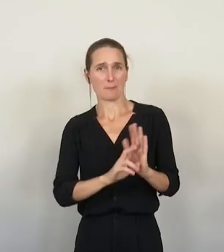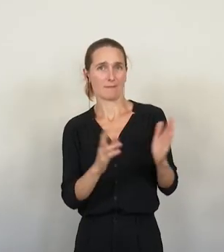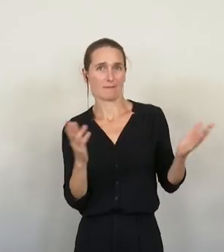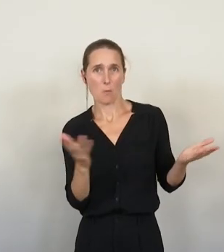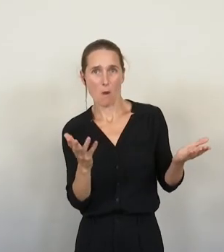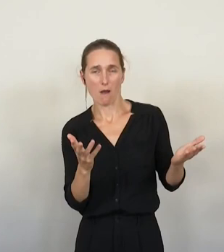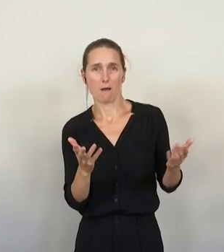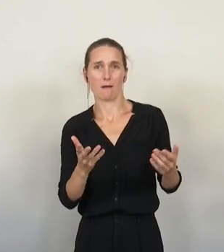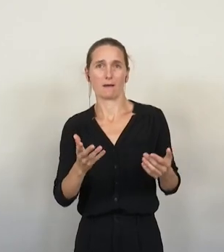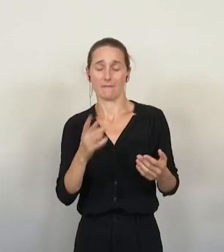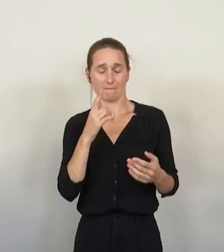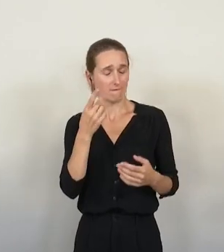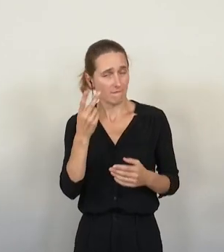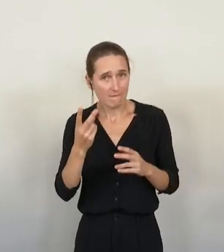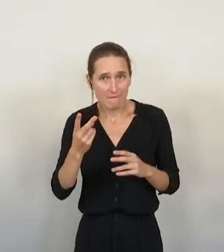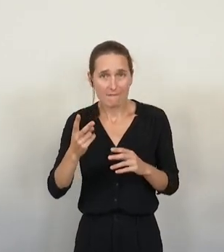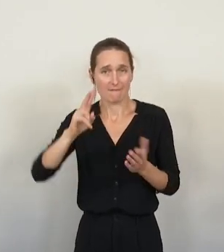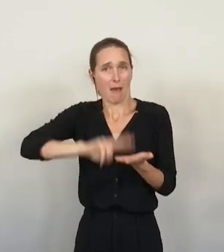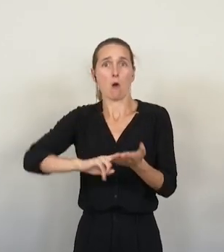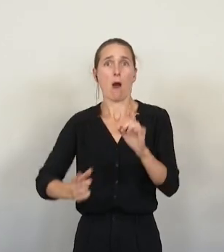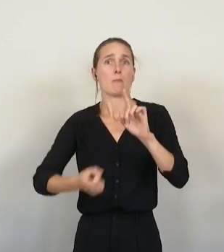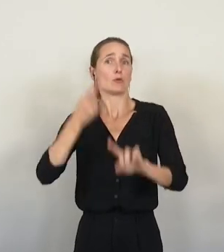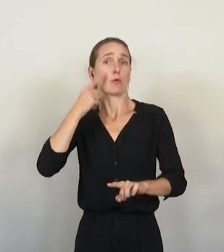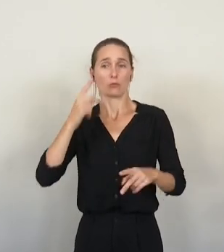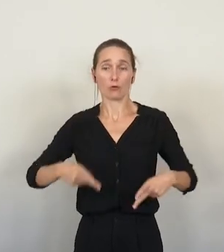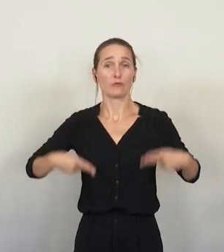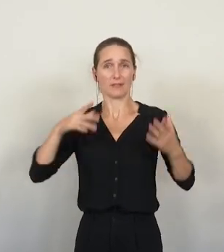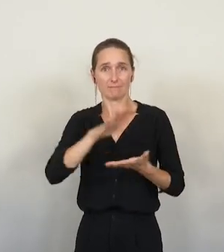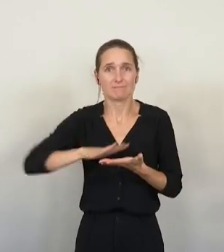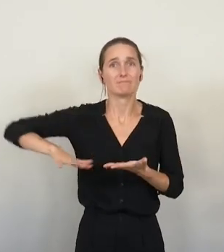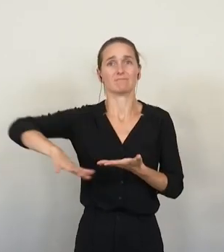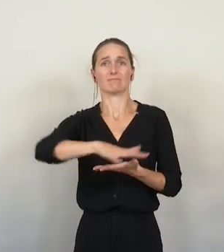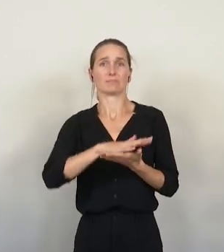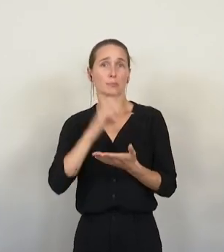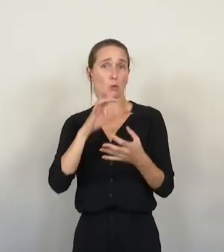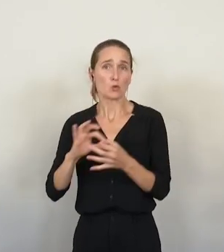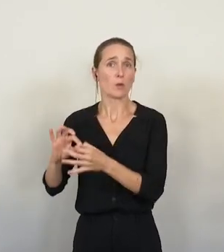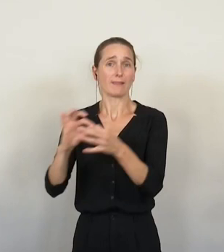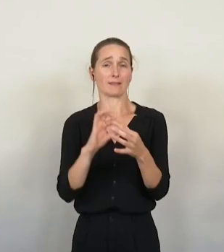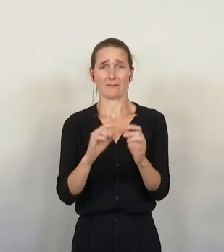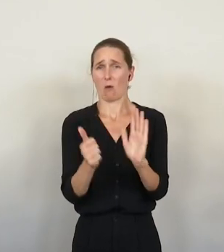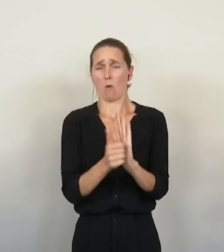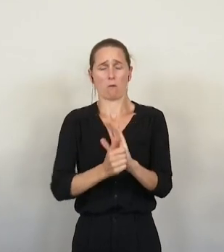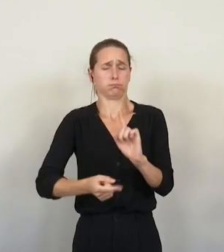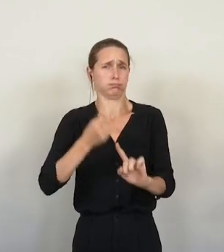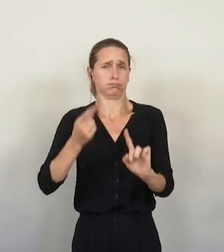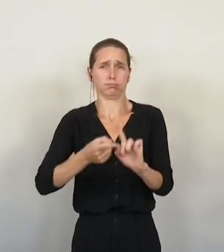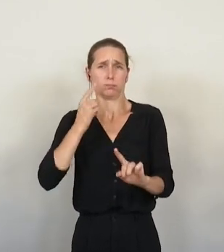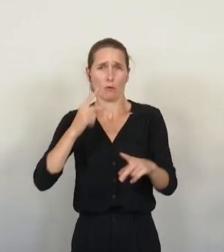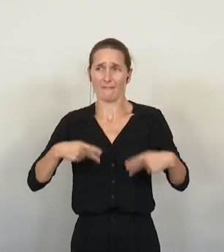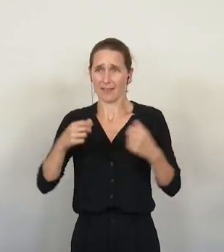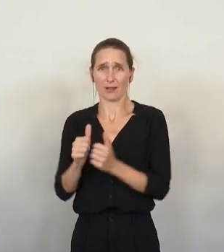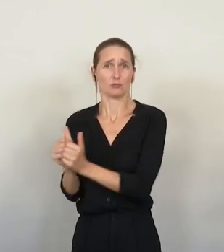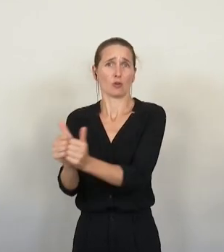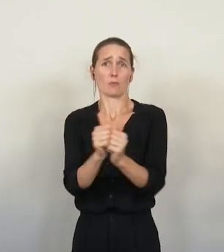véritablement un pilier de la vie locale et de la solidarité elle joue un rôle essentiel dans la vie communautaire en favorisant le lien